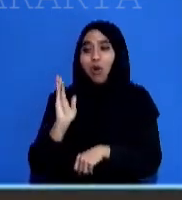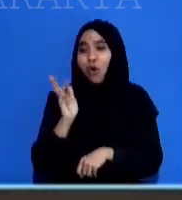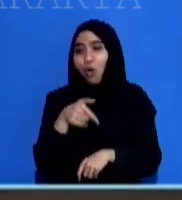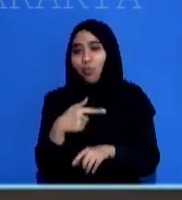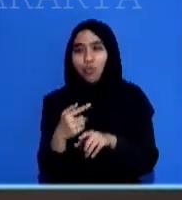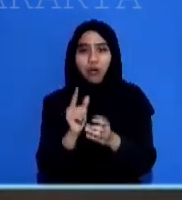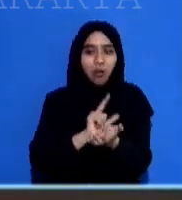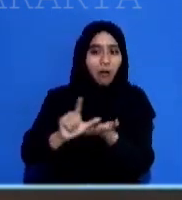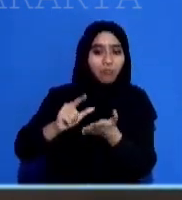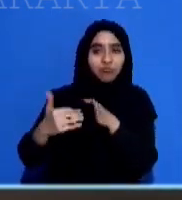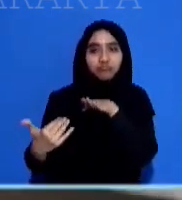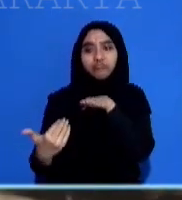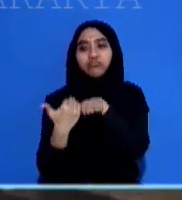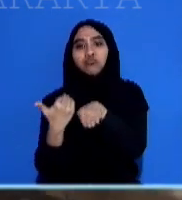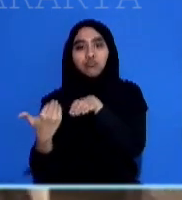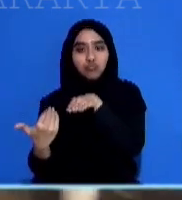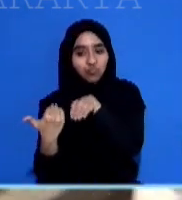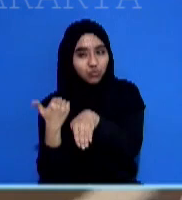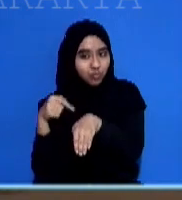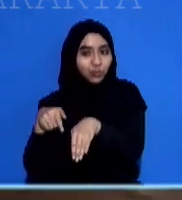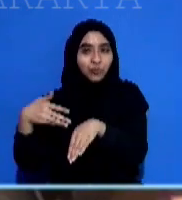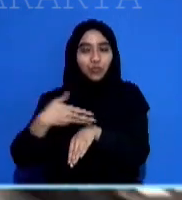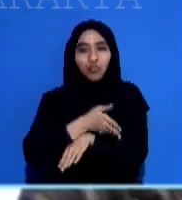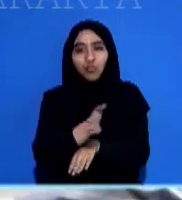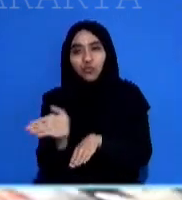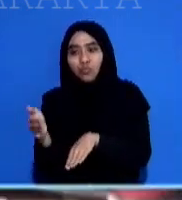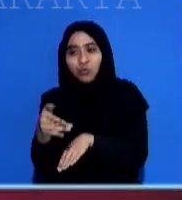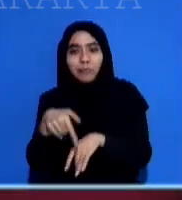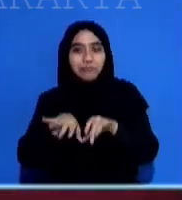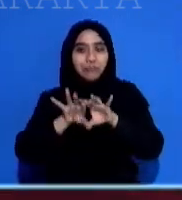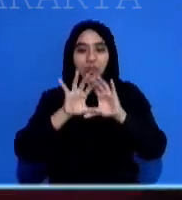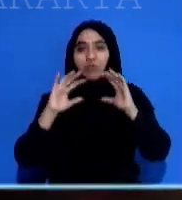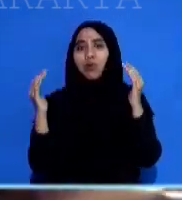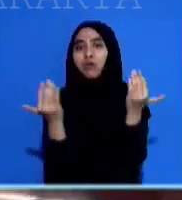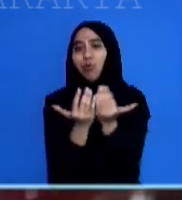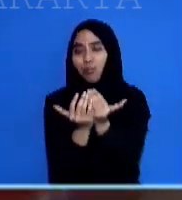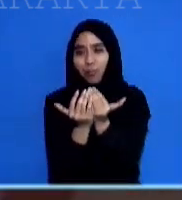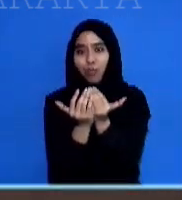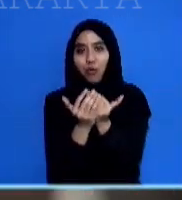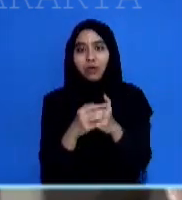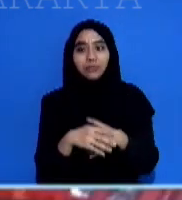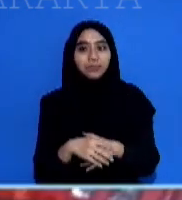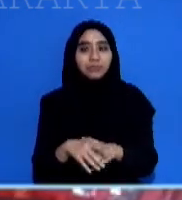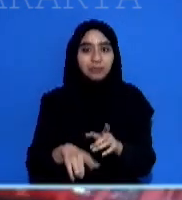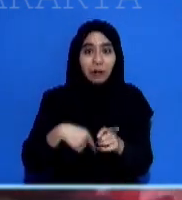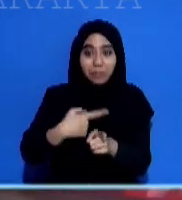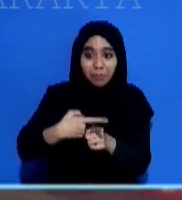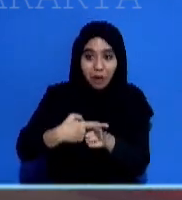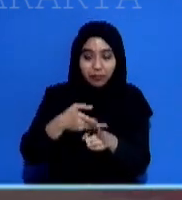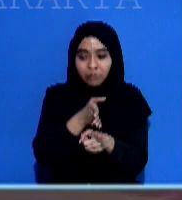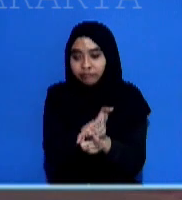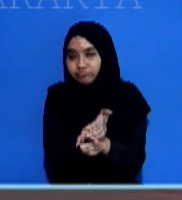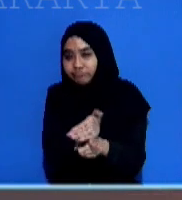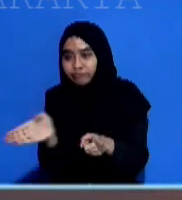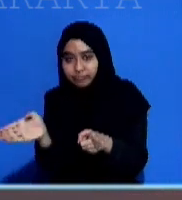arah Tugu dan keleringan diputar melalui stadion kridosono baru memasuki Simpang gardu an petug juga